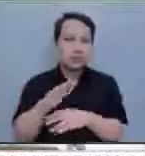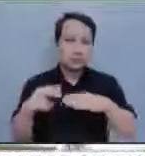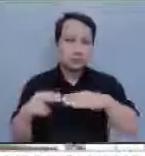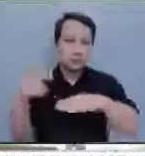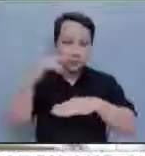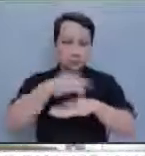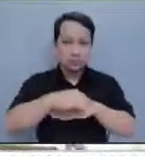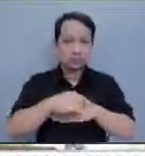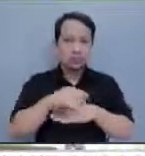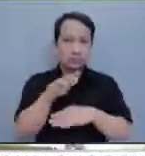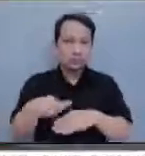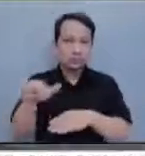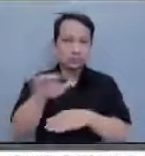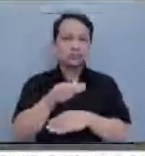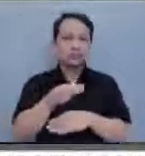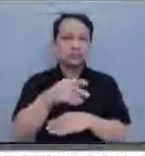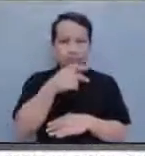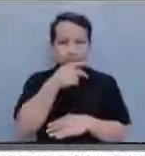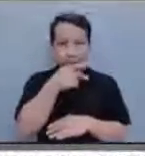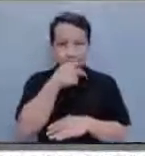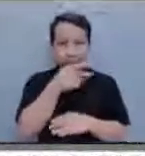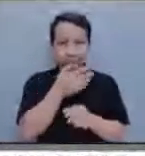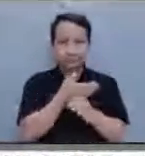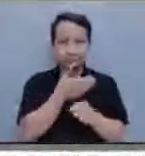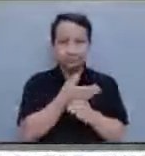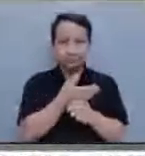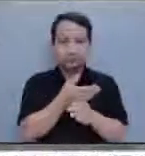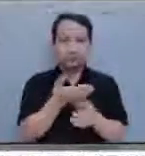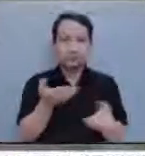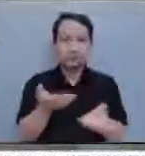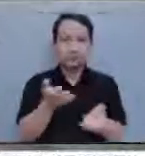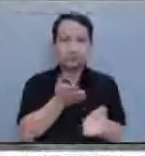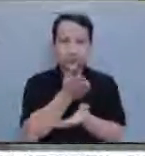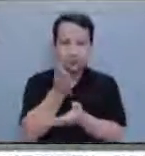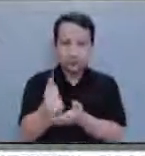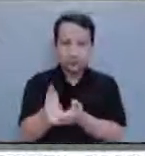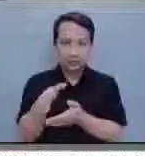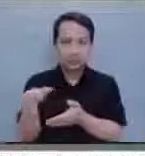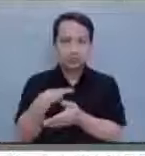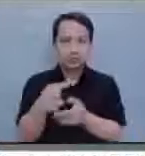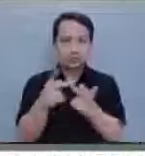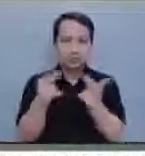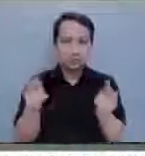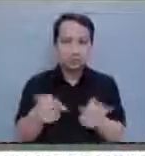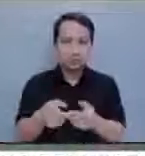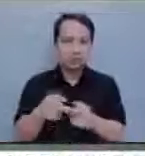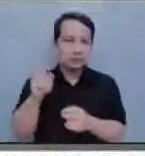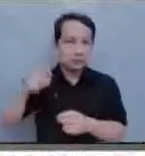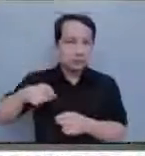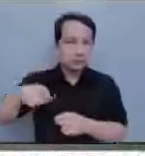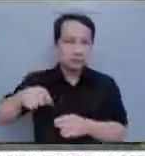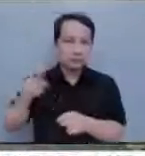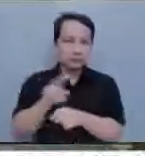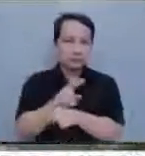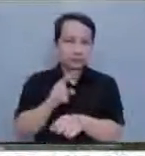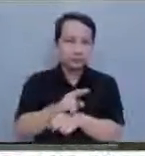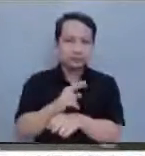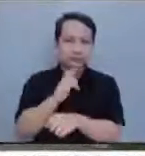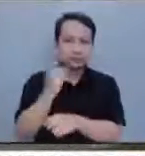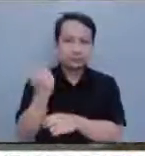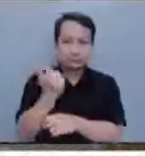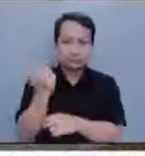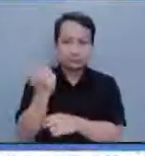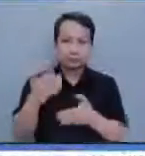dito lahat ng mga private vehicle ay dadaan dito sa kanilang o kailangan gumamit ng alternatibong